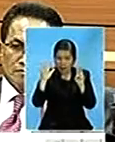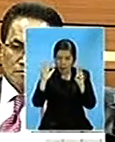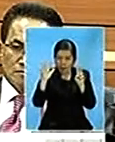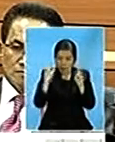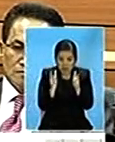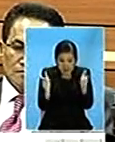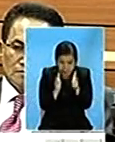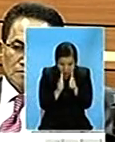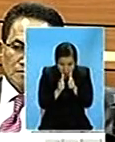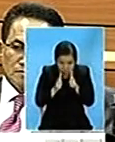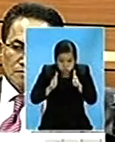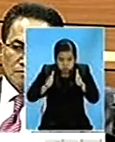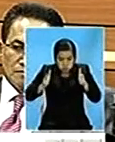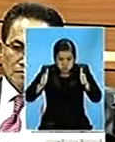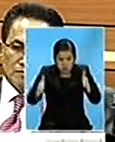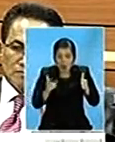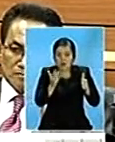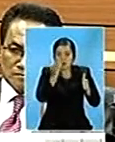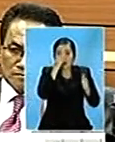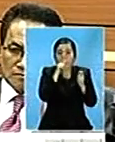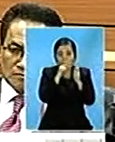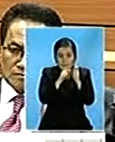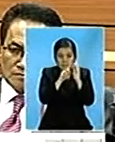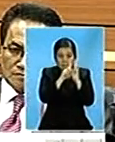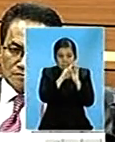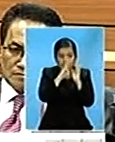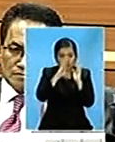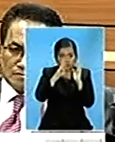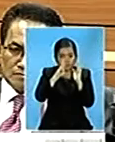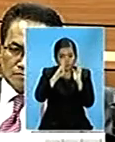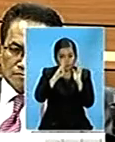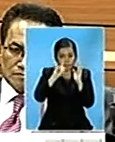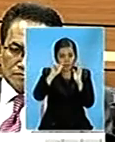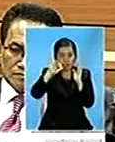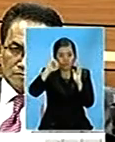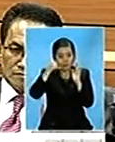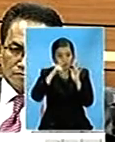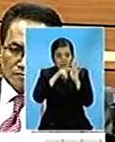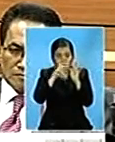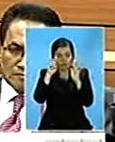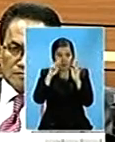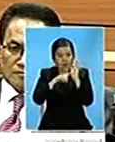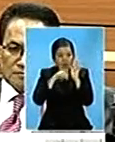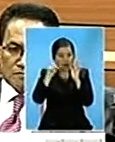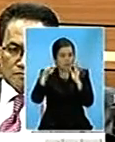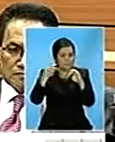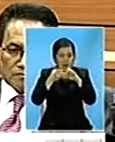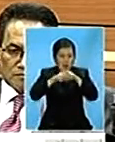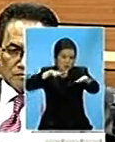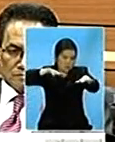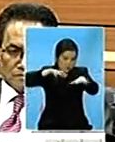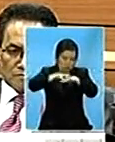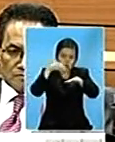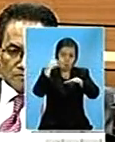ายช่องจราจรช่วงบริเวณหน้าที่ว่าการอำเภอเบญจลักษณ์ซึ่งก่ออุบัติเหตุอยู่เป็นประจำทำให้พี่น้องประชาชนต้